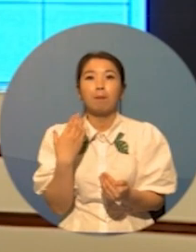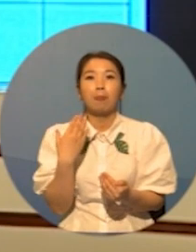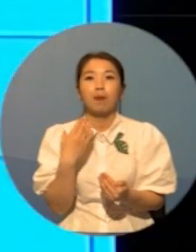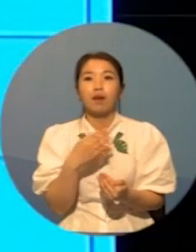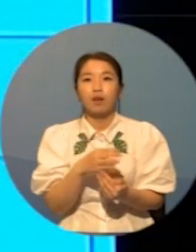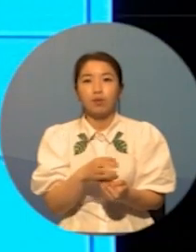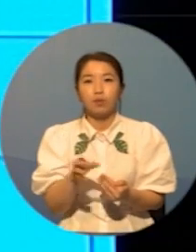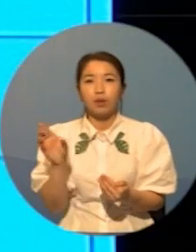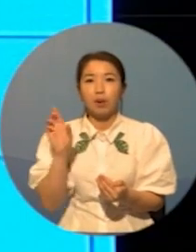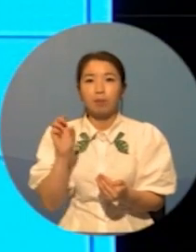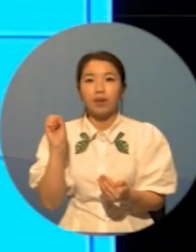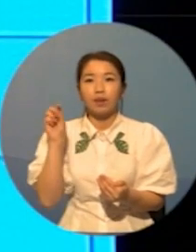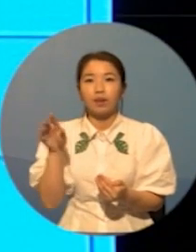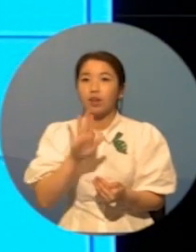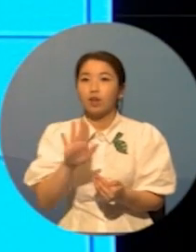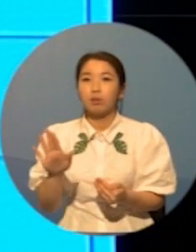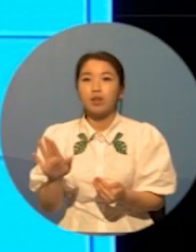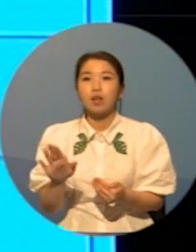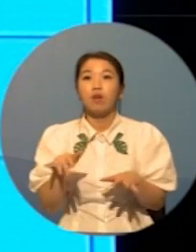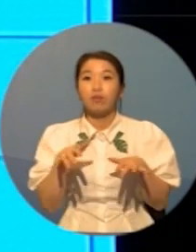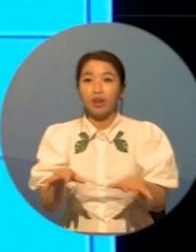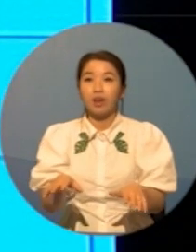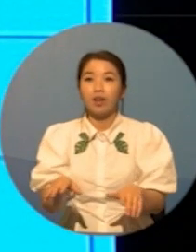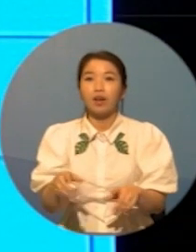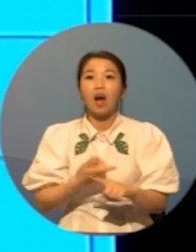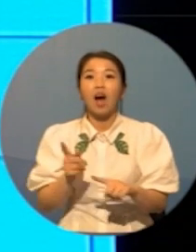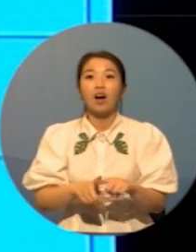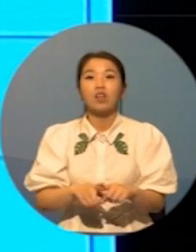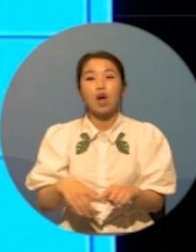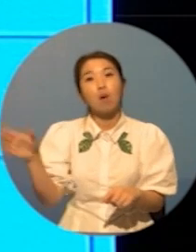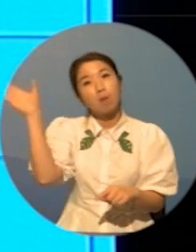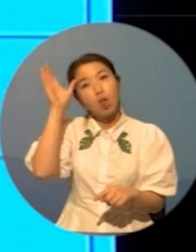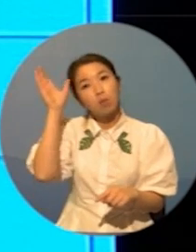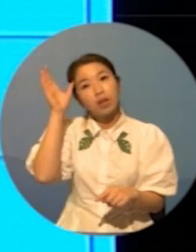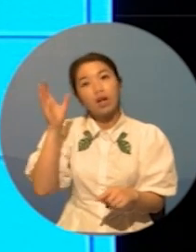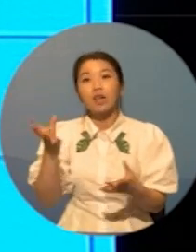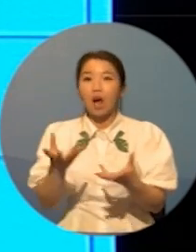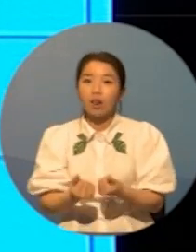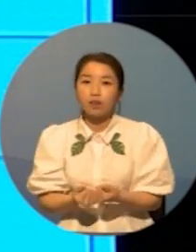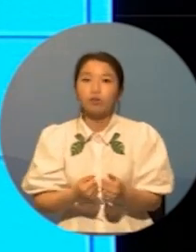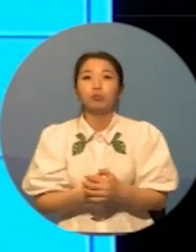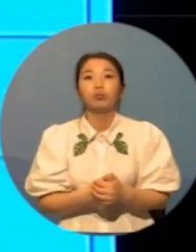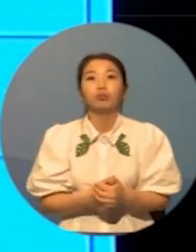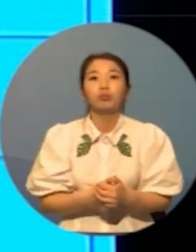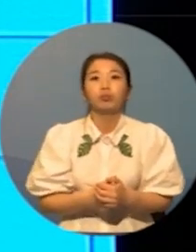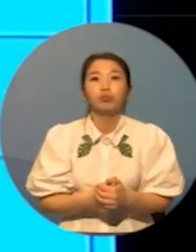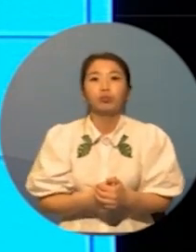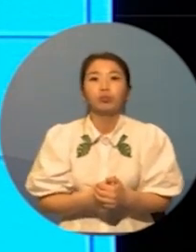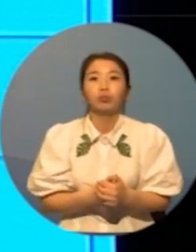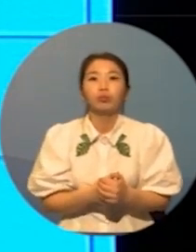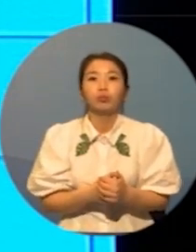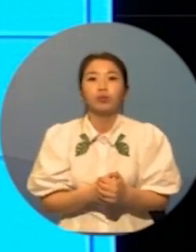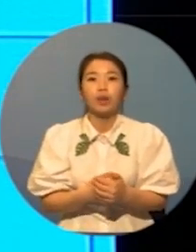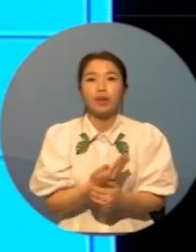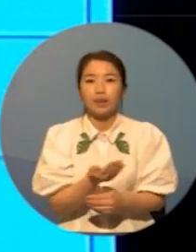яғни хал фейл, келбетлік фейл хаққында мағлұматларға ие болған едіңіз. Сілердің